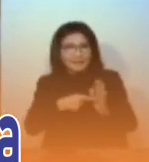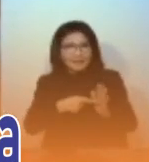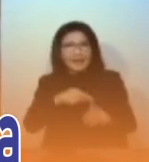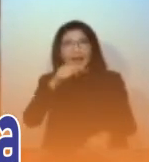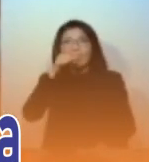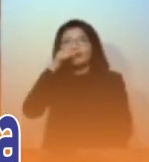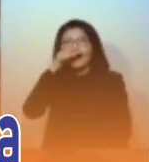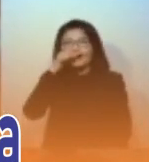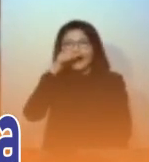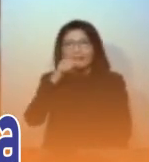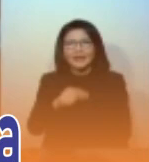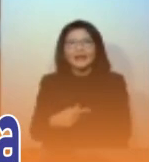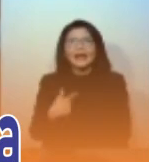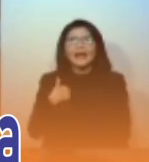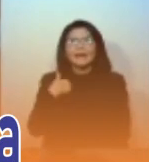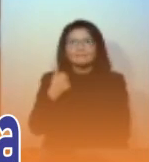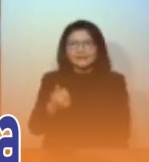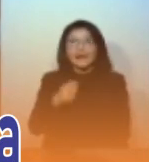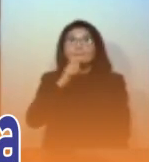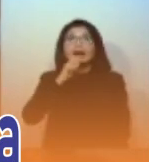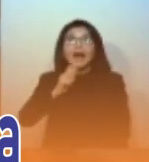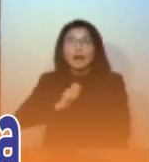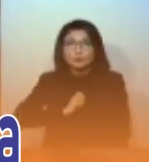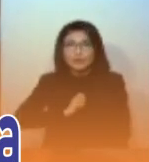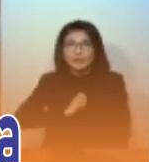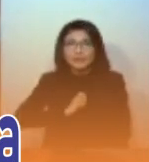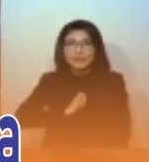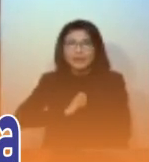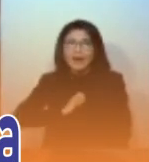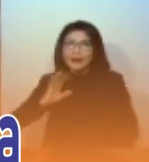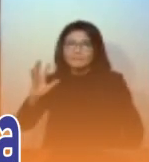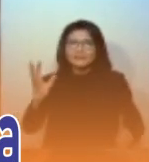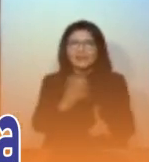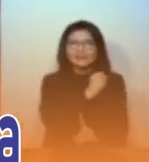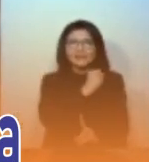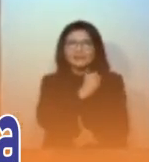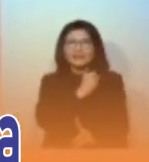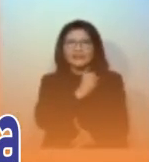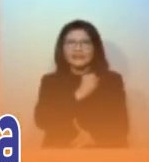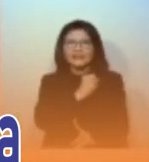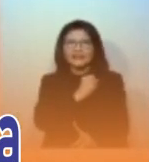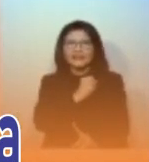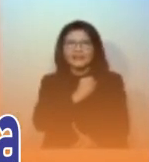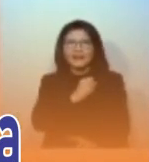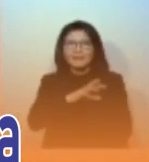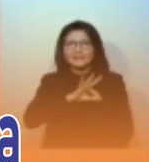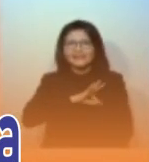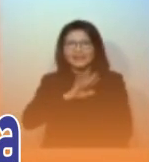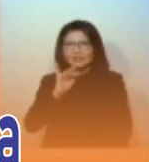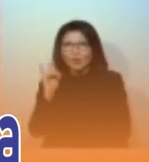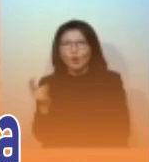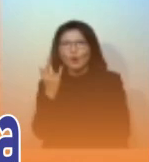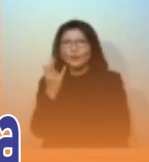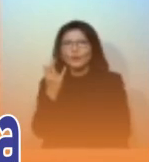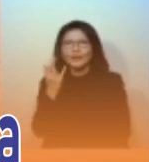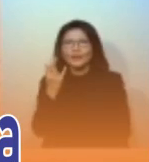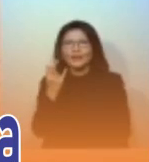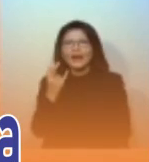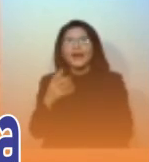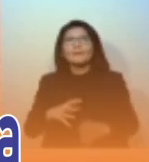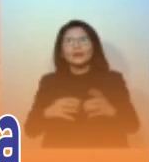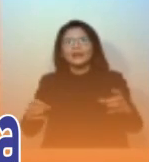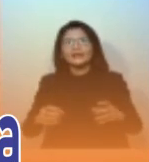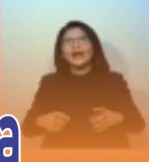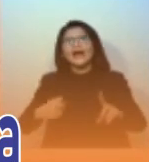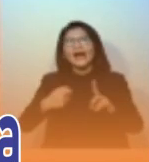Bapak bisa mengakui prestasi pemerintah Jokowi dalam mengembangkan